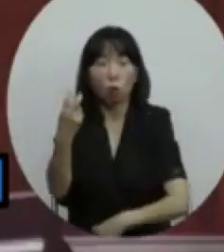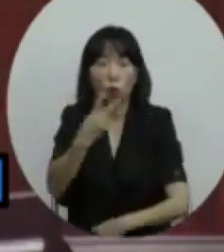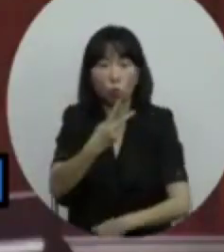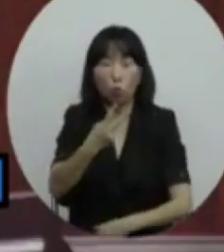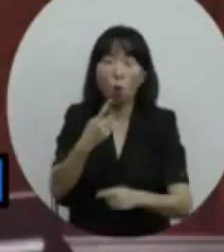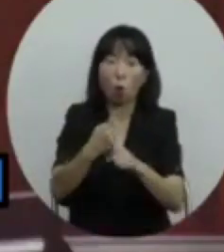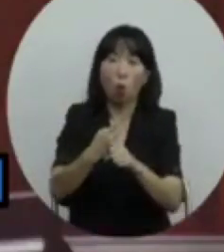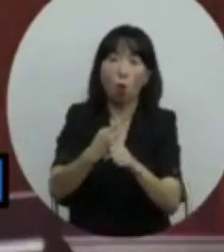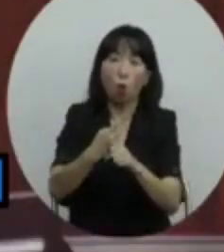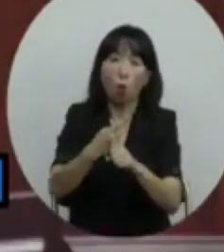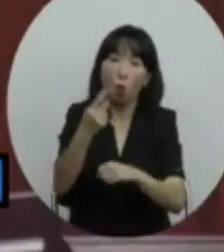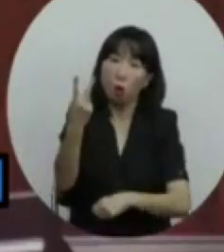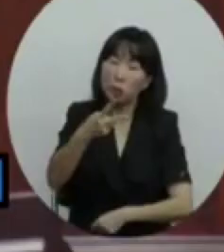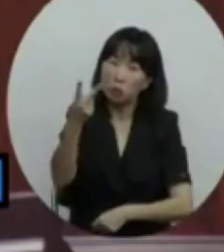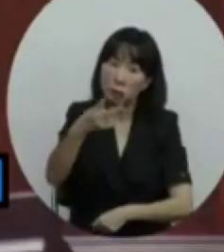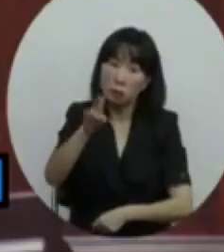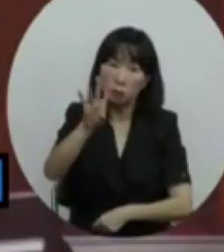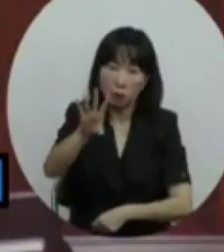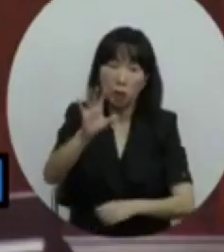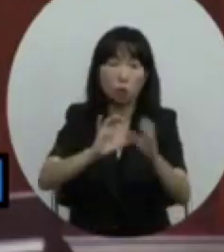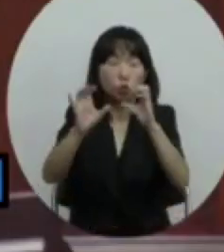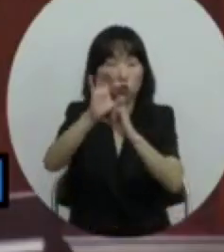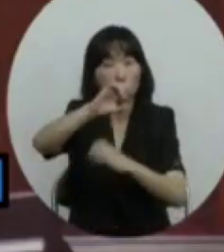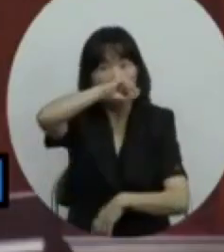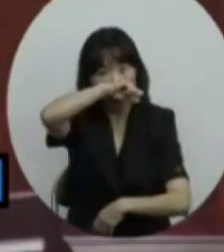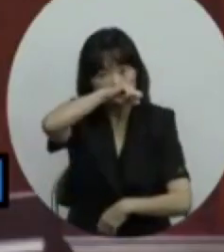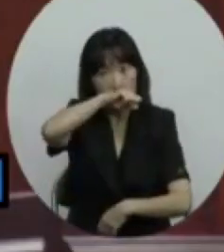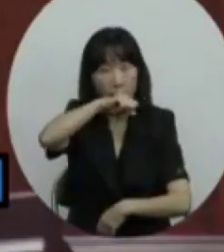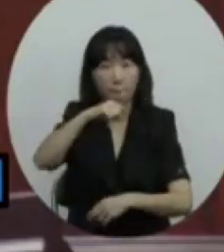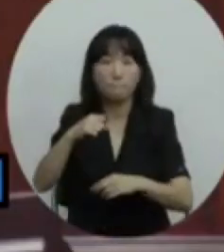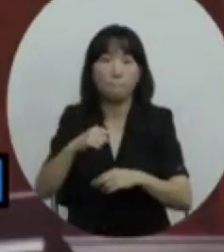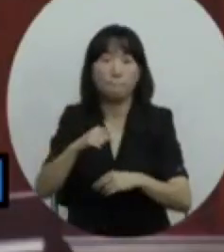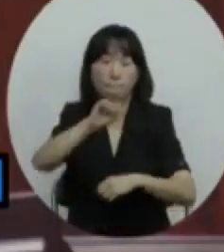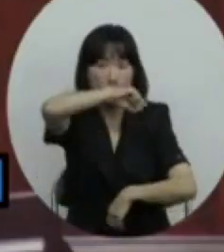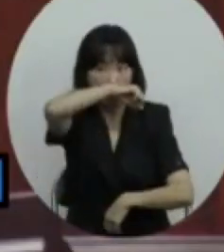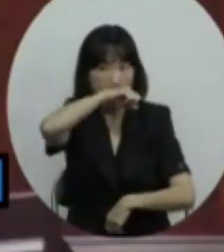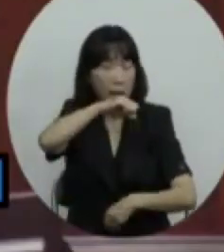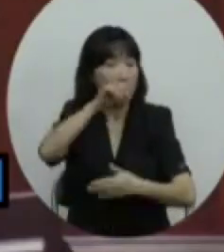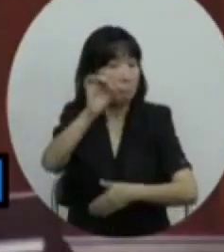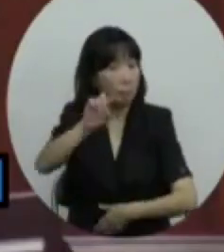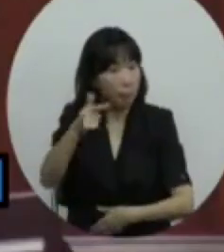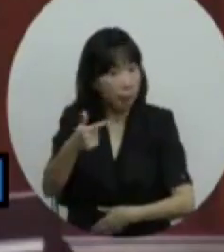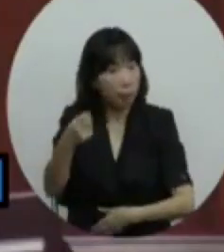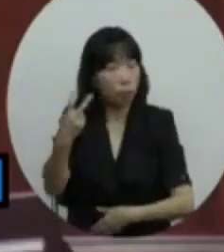2024년도 제2회 추가경정예산안,